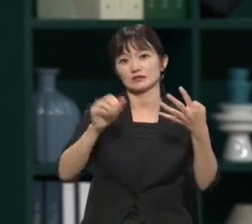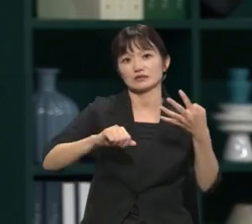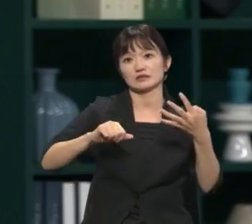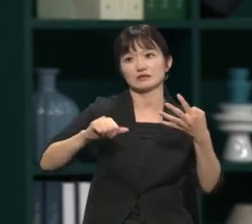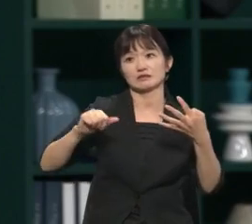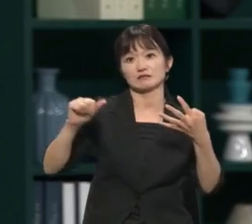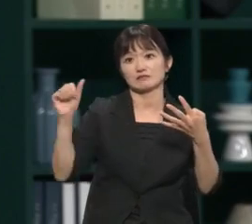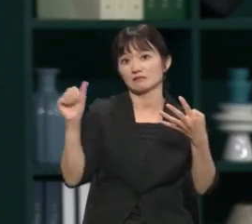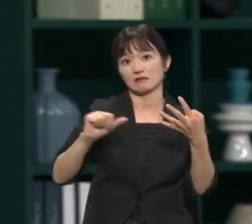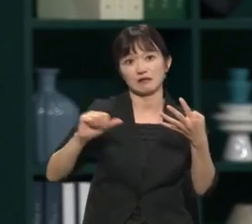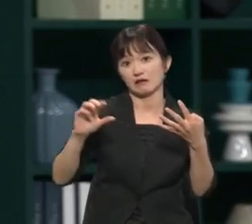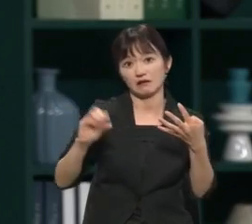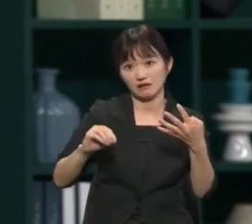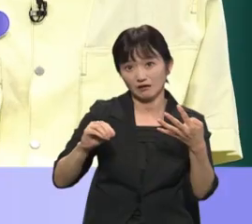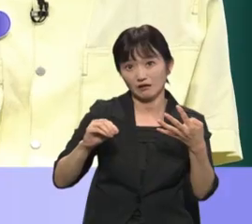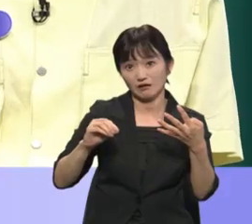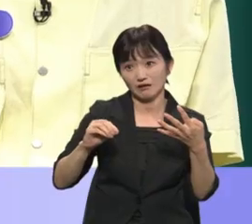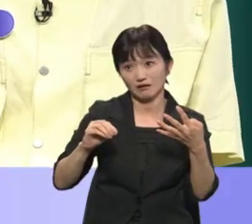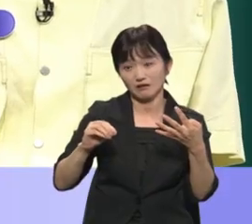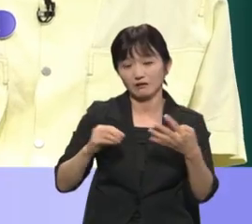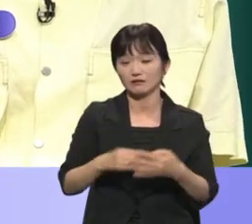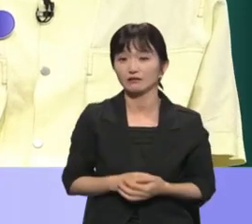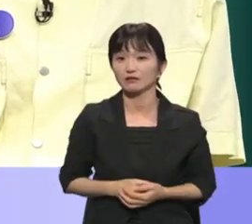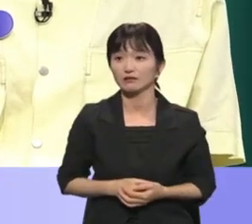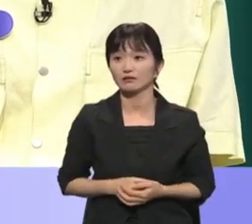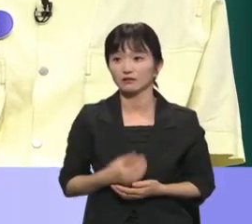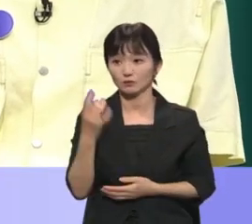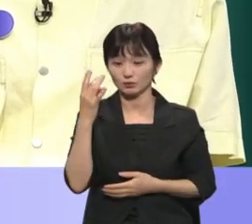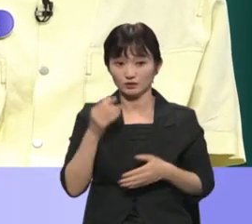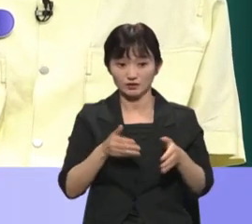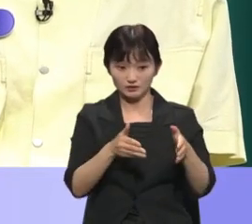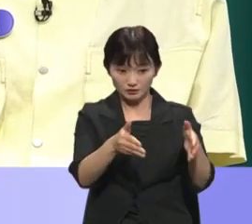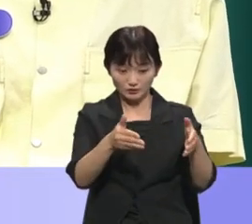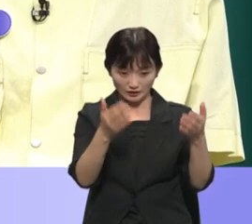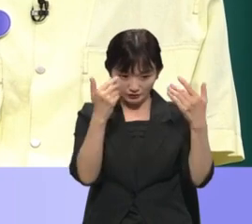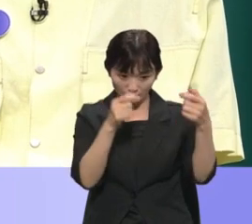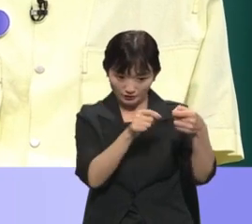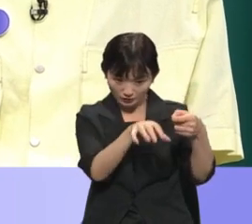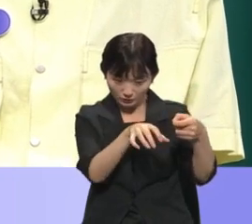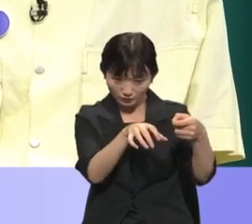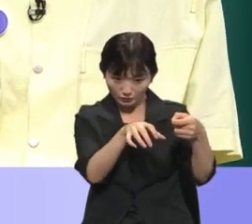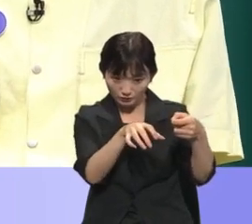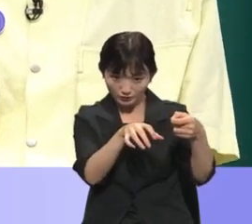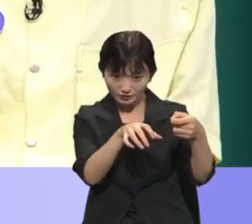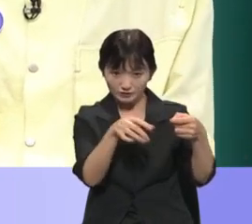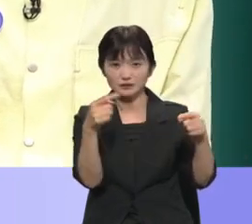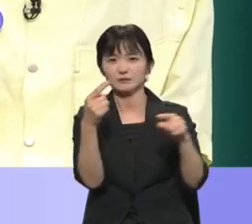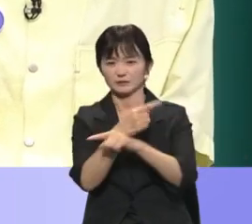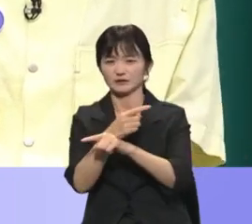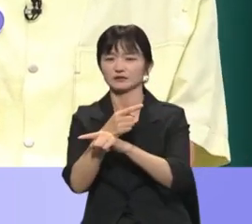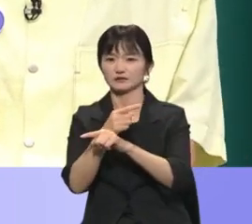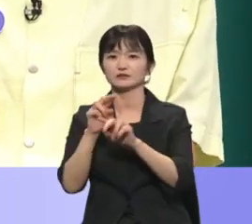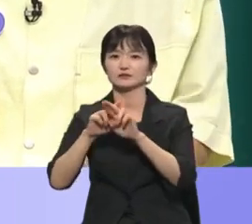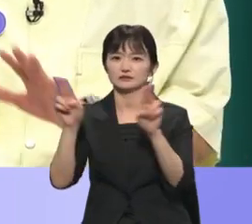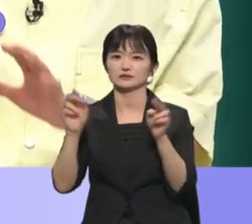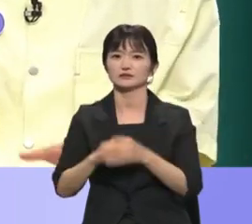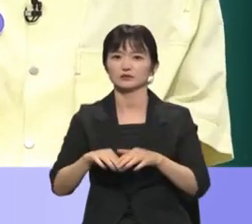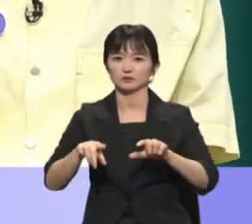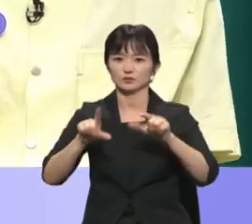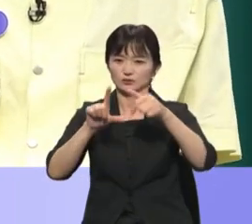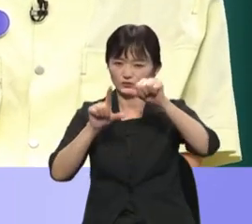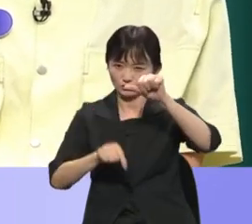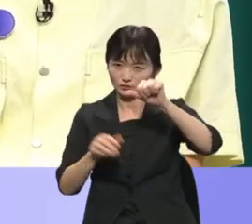과태료가 무려 4억 5천만원이나 됩니다 근데 그 도로가 원래는 스쿨존이었는데 해제가 됐다는 거잖아요 그러니까 올해